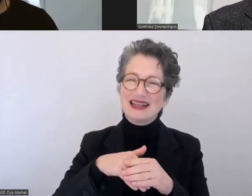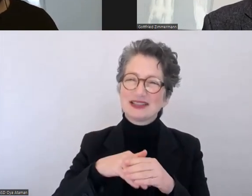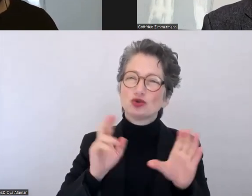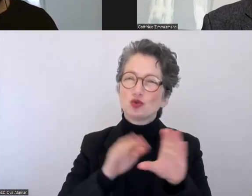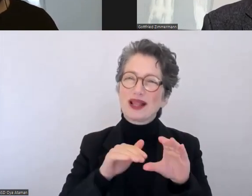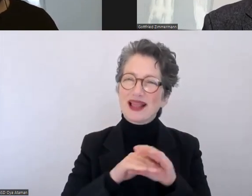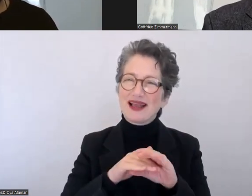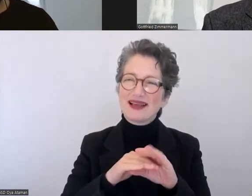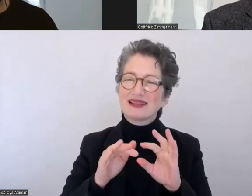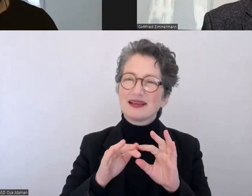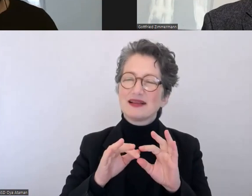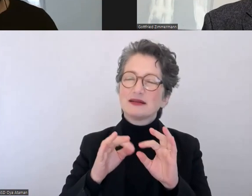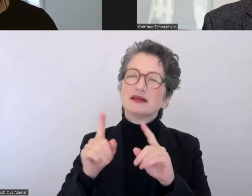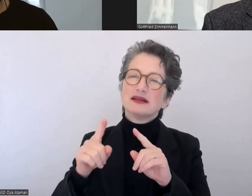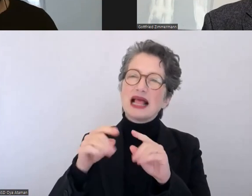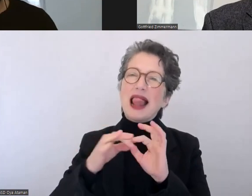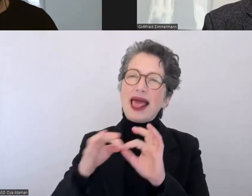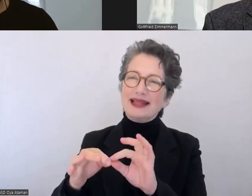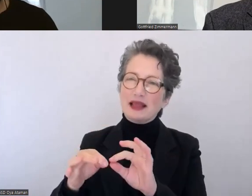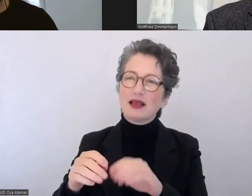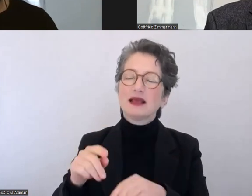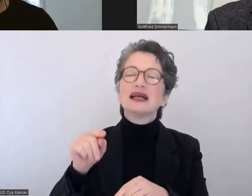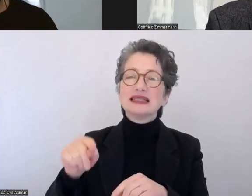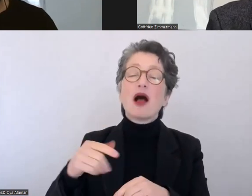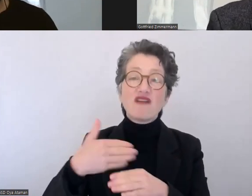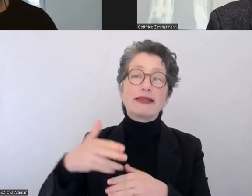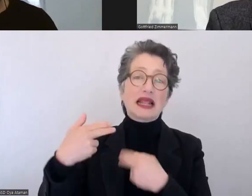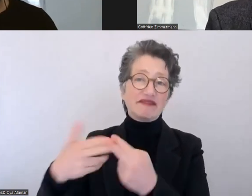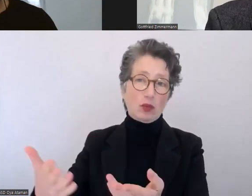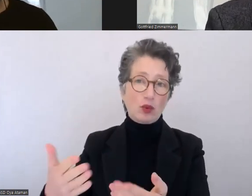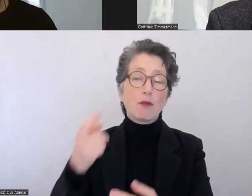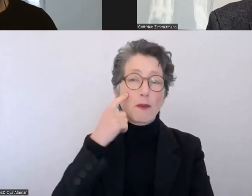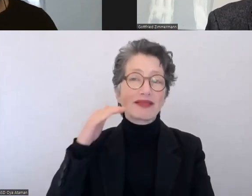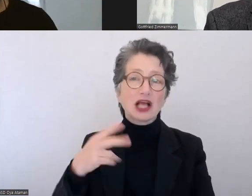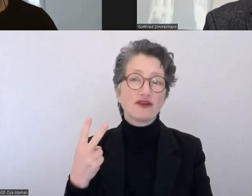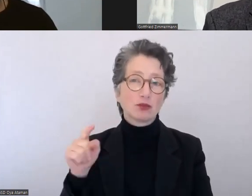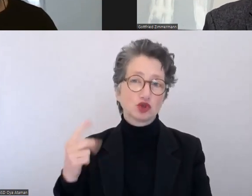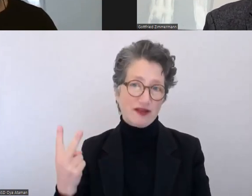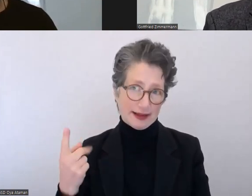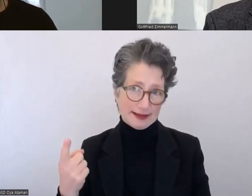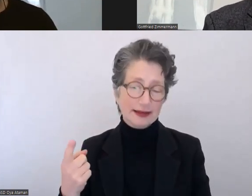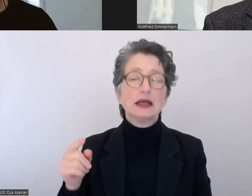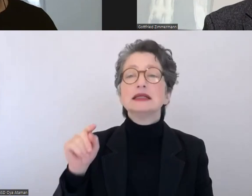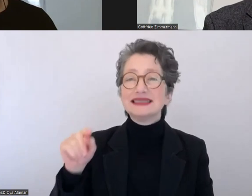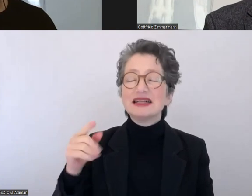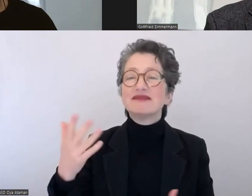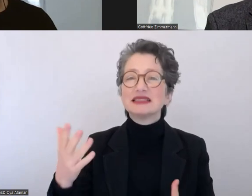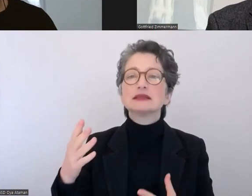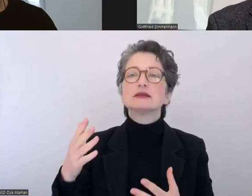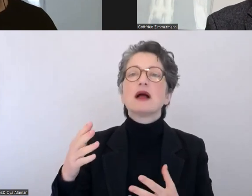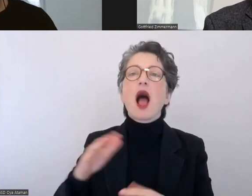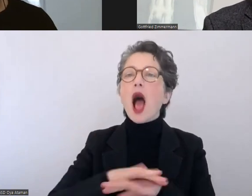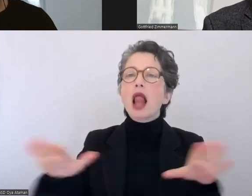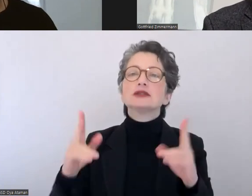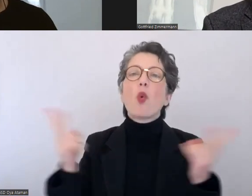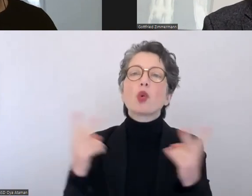Version 2.2. Da gibt es noch dieses sogenannte ja, Konformitätsprinzip, alles oder nichts,